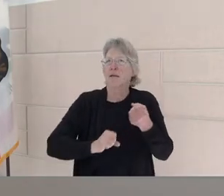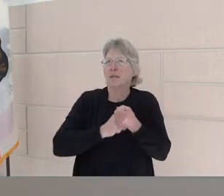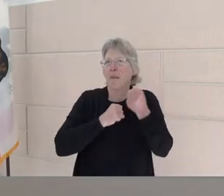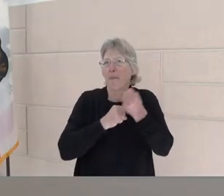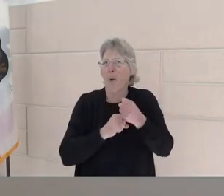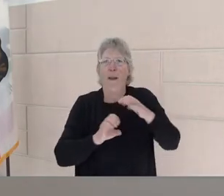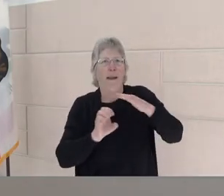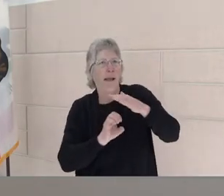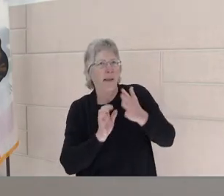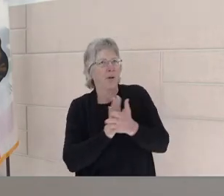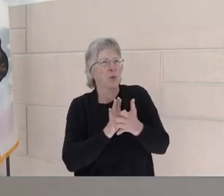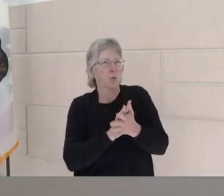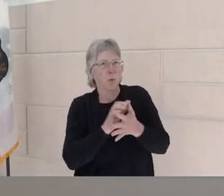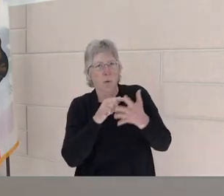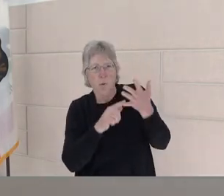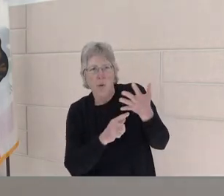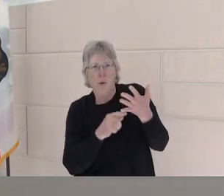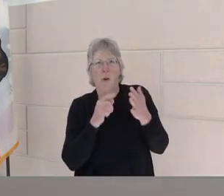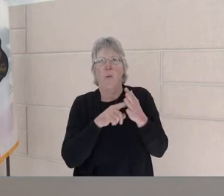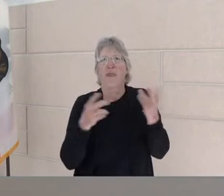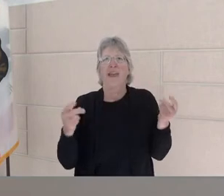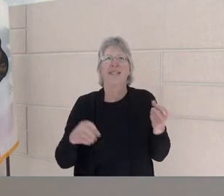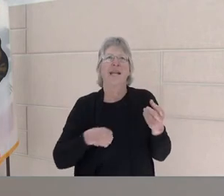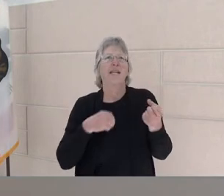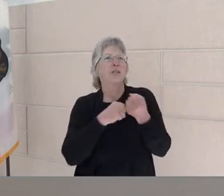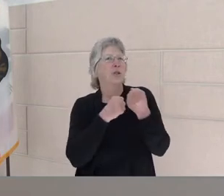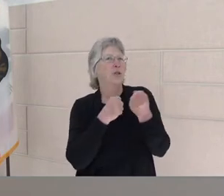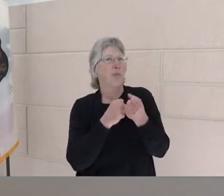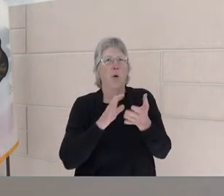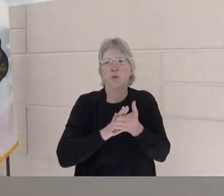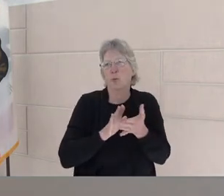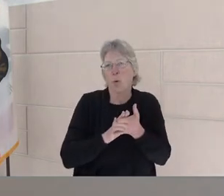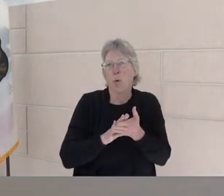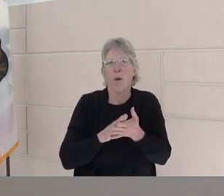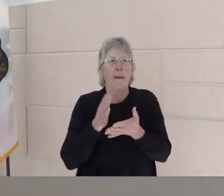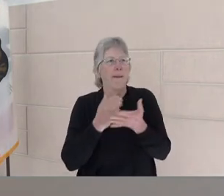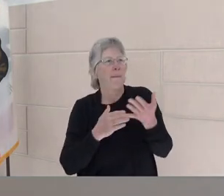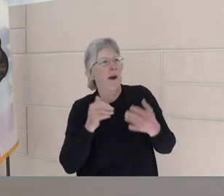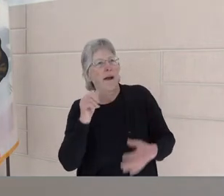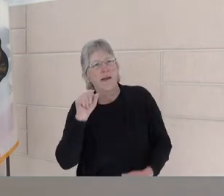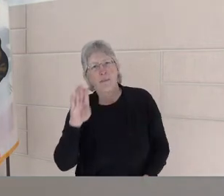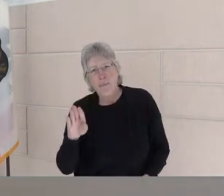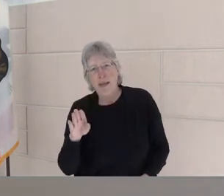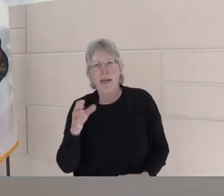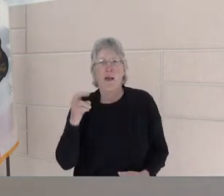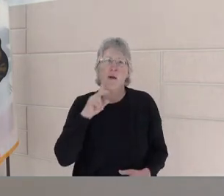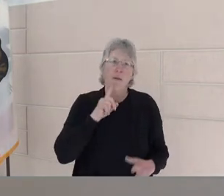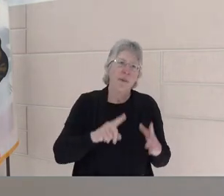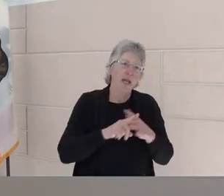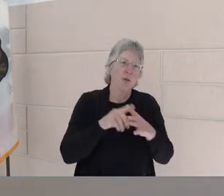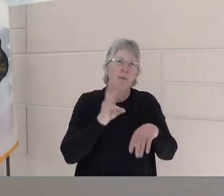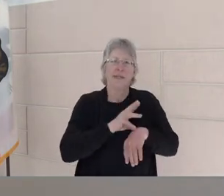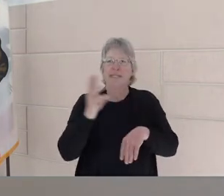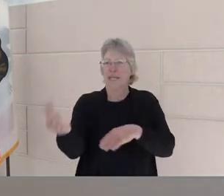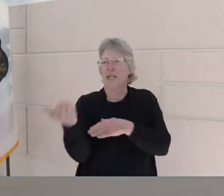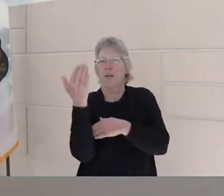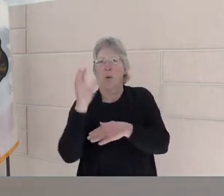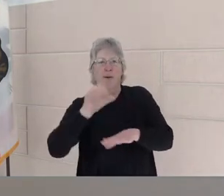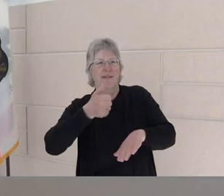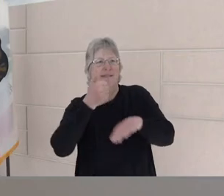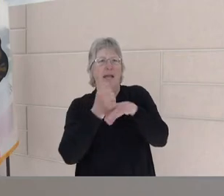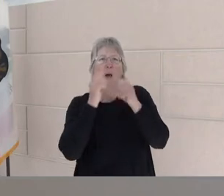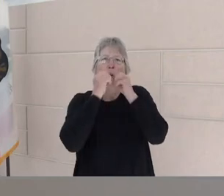នសិស្សត្រឡប់ចូលរៀនវិញដូច្នេះគឺថាយើងនឹងរងចាំស្ដាប់ពីព្រោះអីពួកគេបានប្រុងប្រៀ